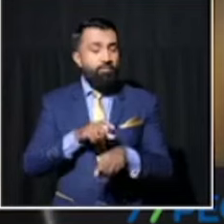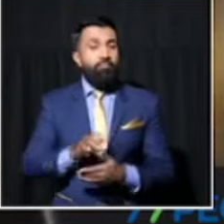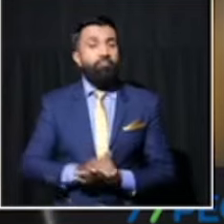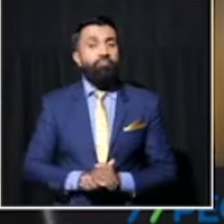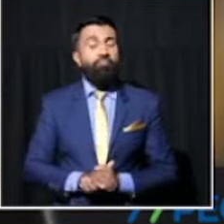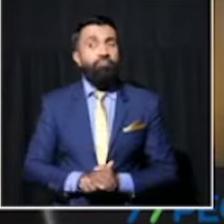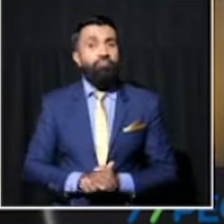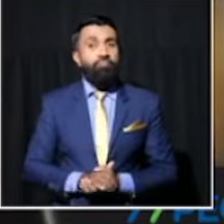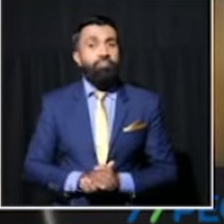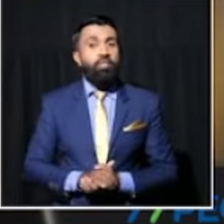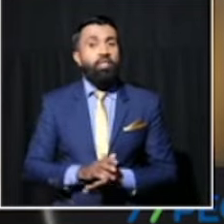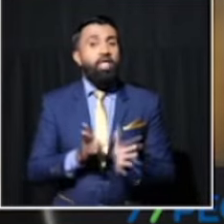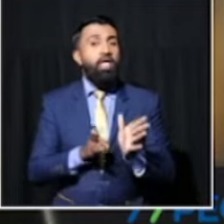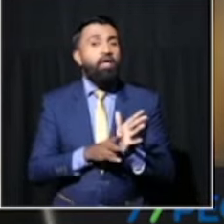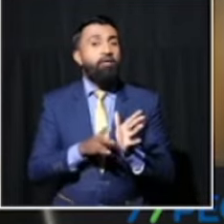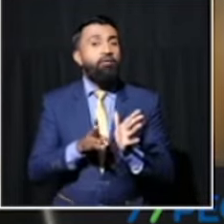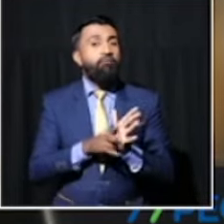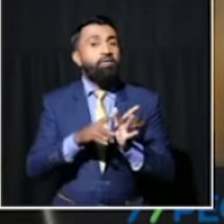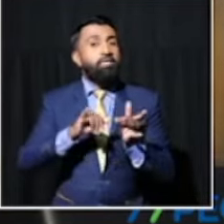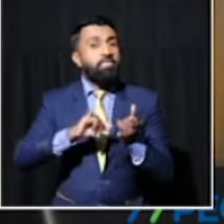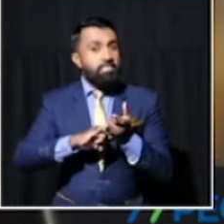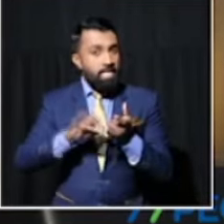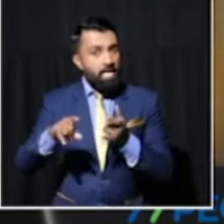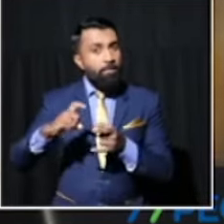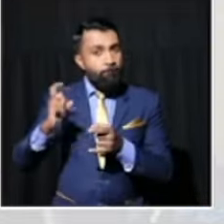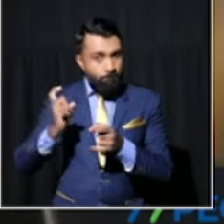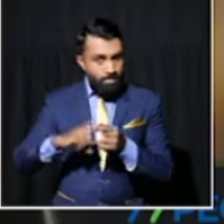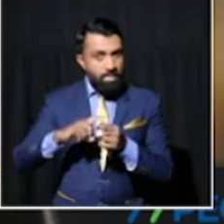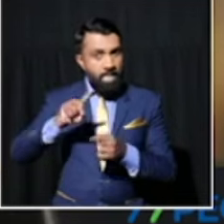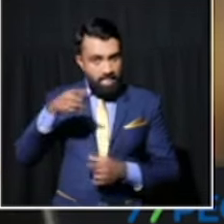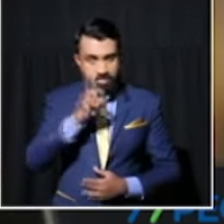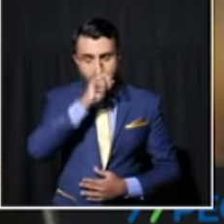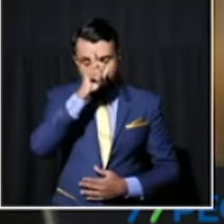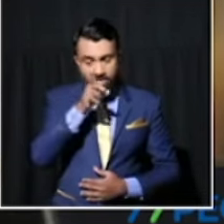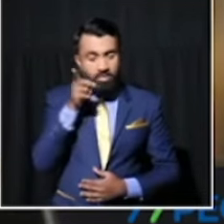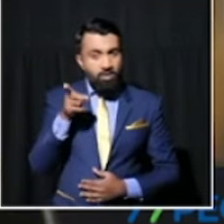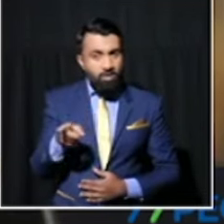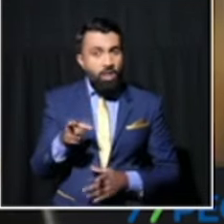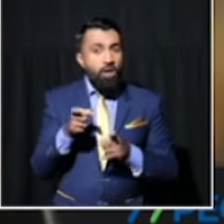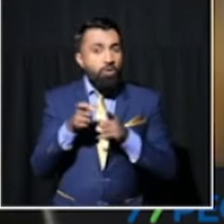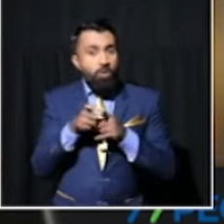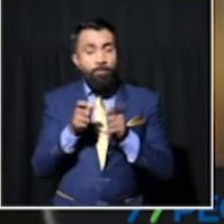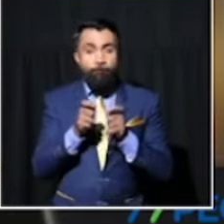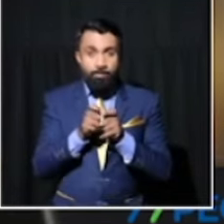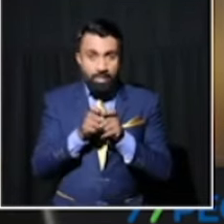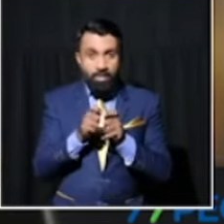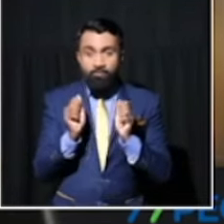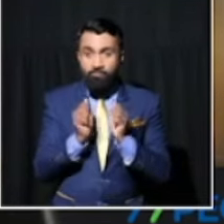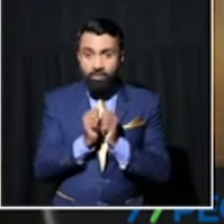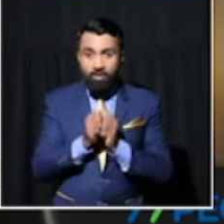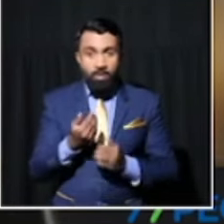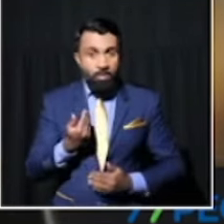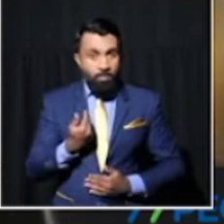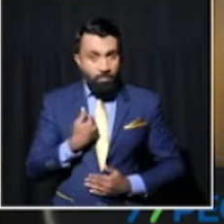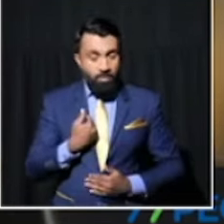මේ වීසා එක ප්‍රශ්නේ වර්තාවක් මම ඉදිරිපත් කරනවා එන පාර එන සති මේක ඩොලර් බිලියන ගානක වැඩක් මාව පාර්ලිමේ